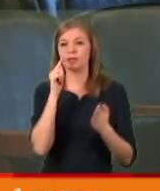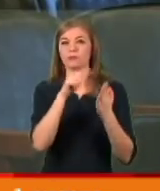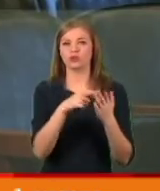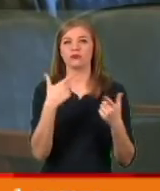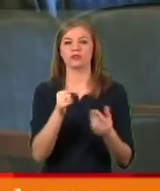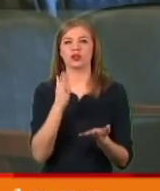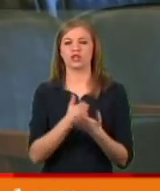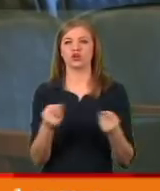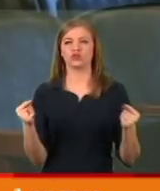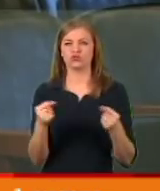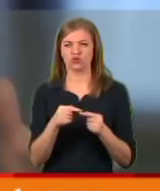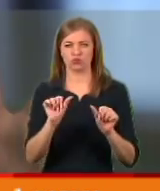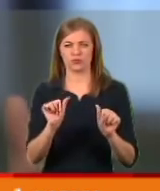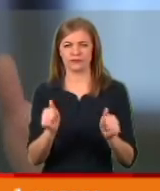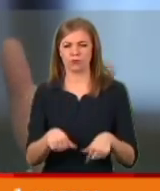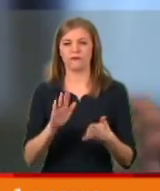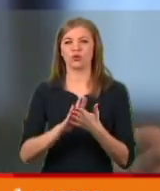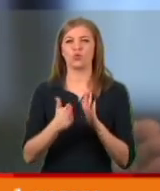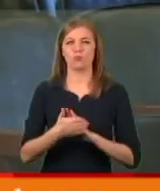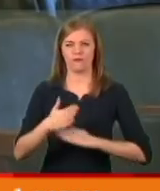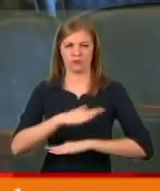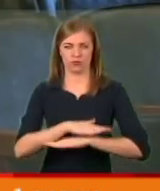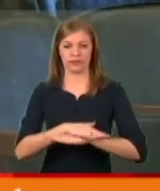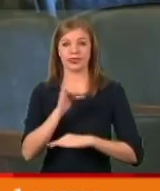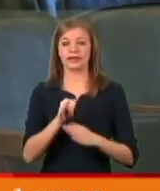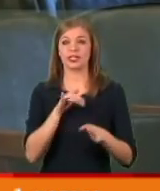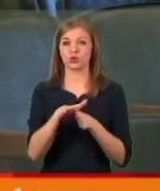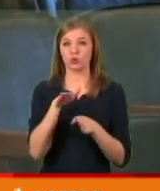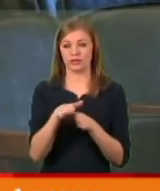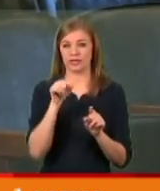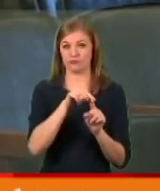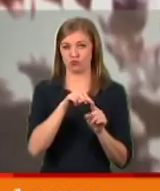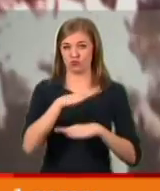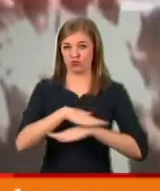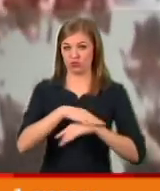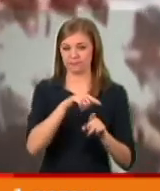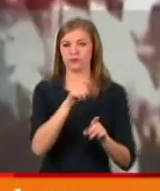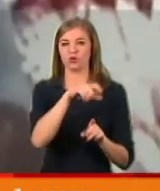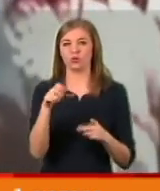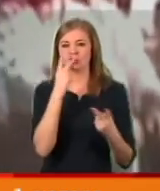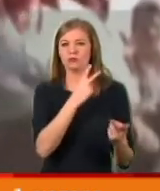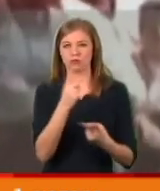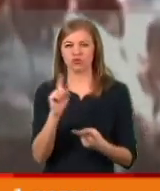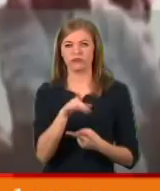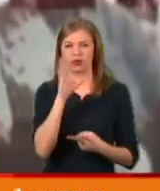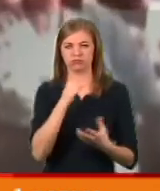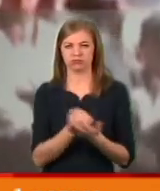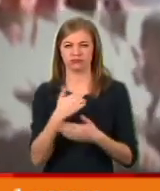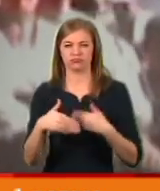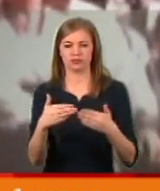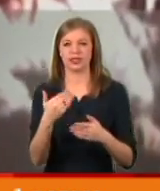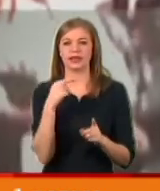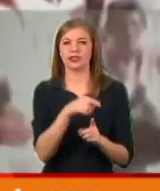є чітко сформовані умови поведінки. І дотримуючись їх, люди бачили, що вони здобувають.